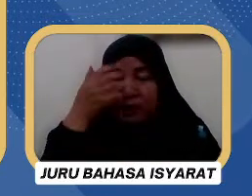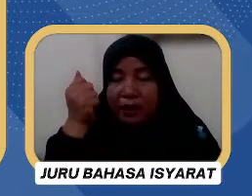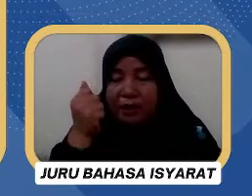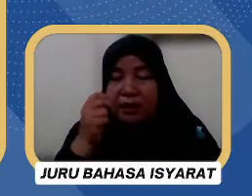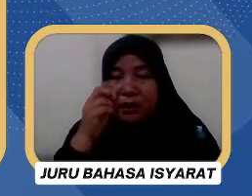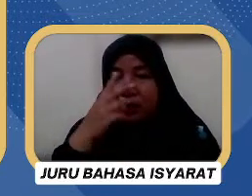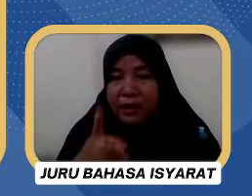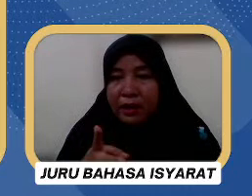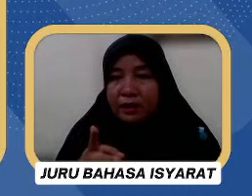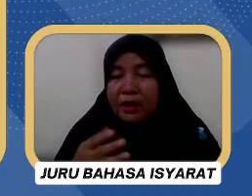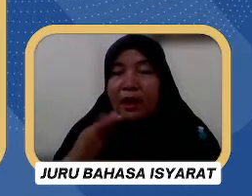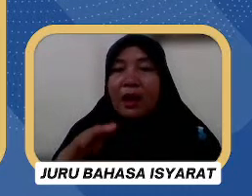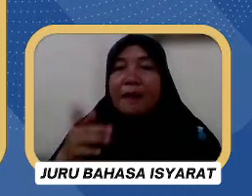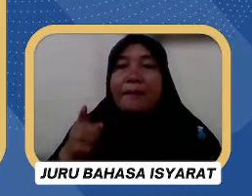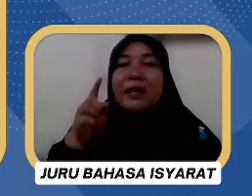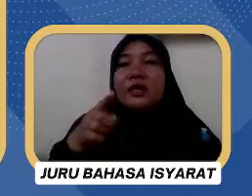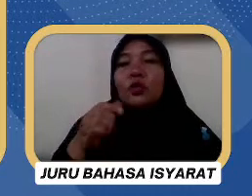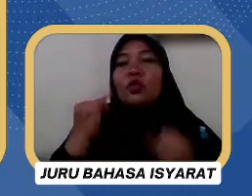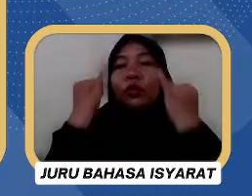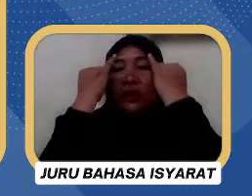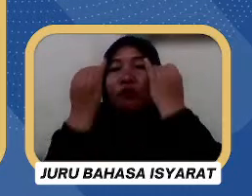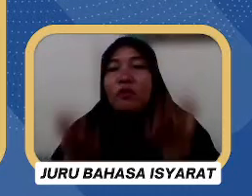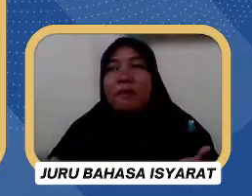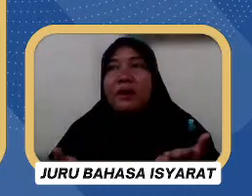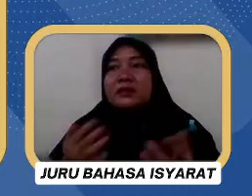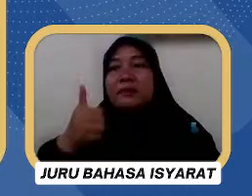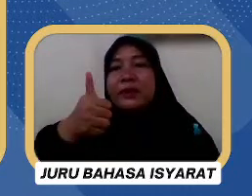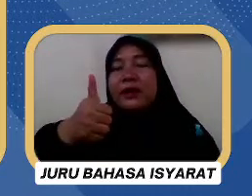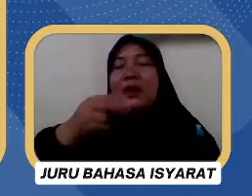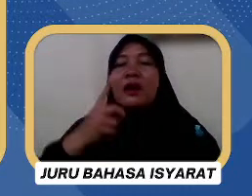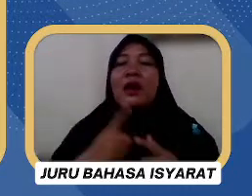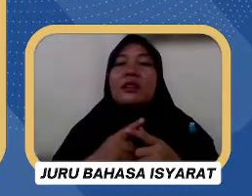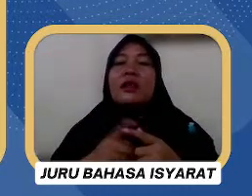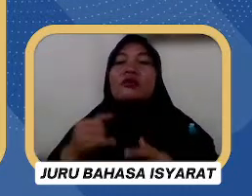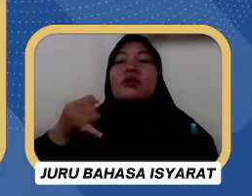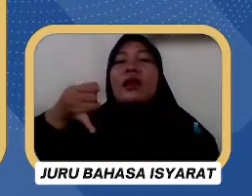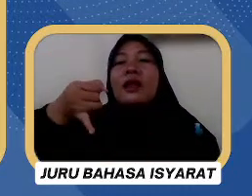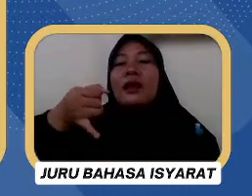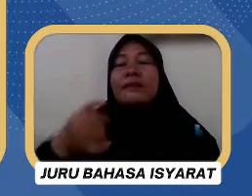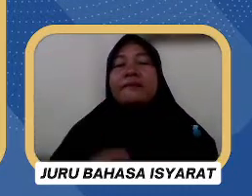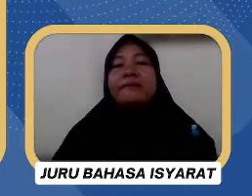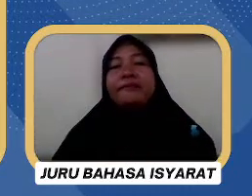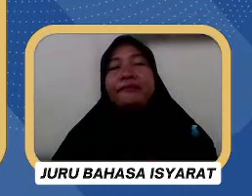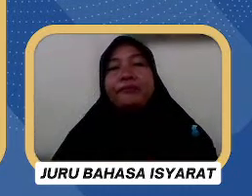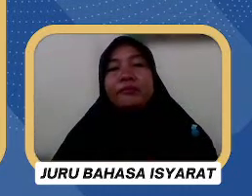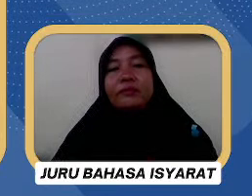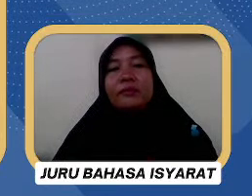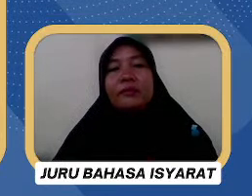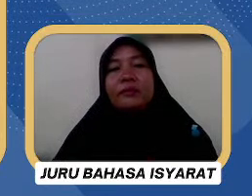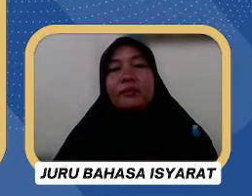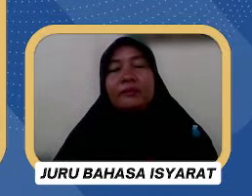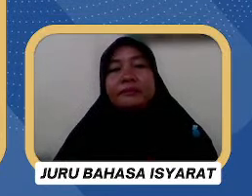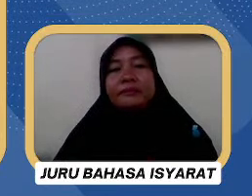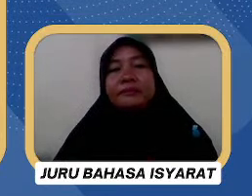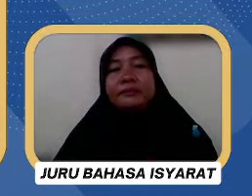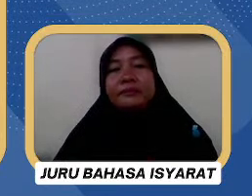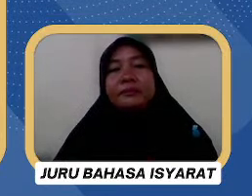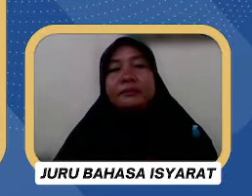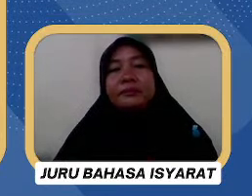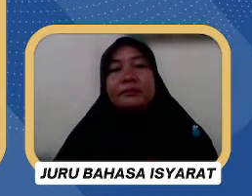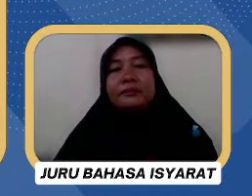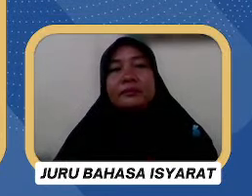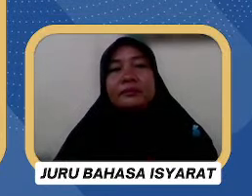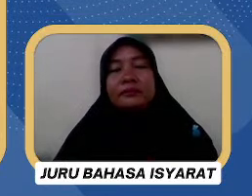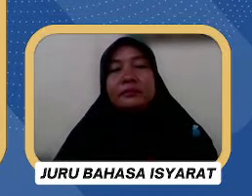adalah swap, yaitu menggantikan informasi tertadi yang tidak benar dengan informasi yang lebih kredibel, lebih terpercaya. Apalagi kalau